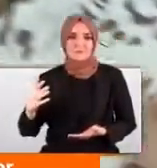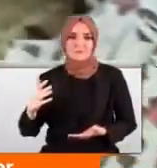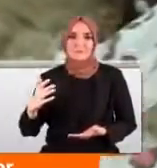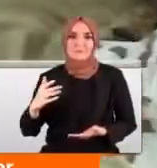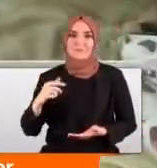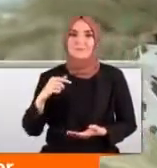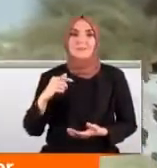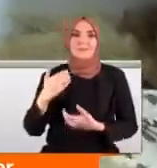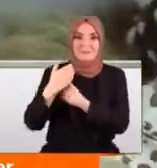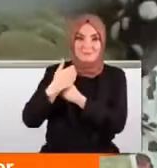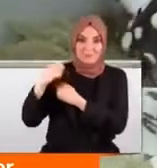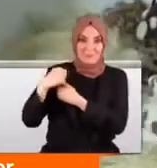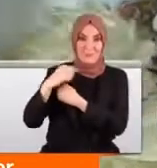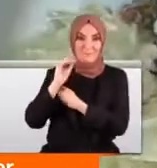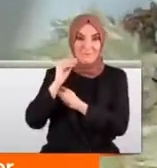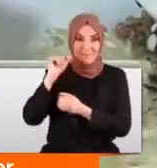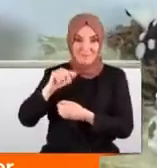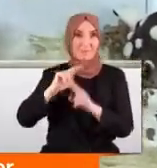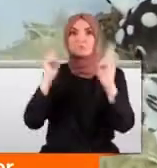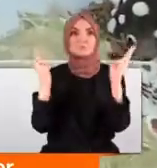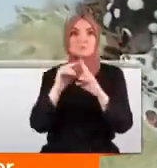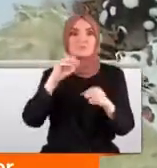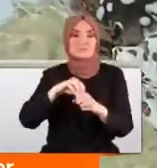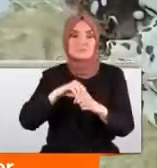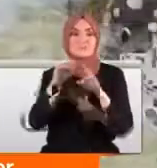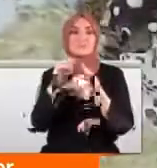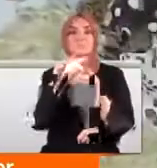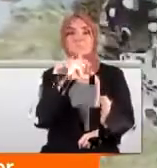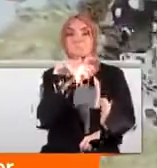950 tane var ve bu da 96.sı.